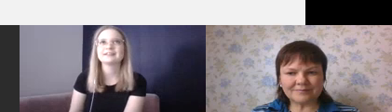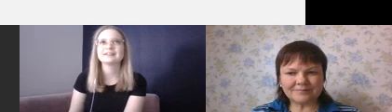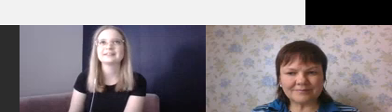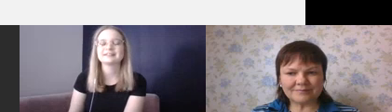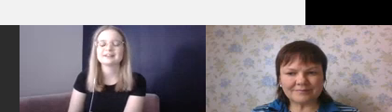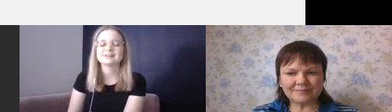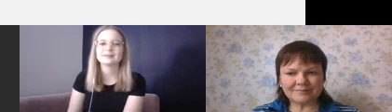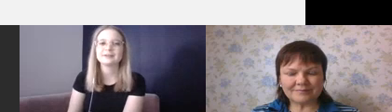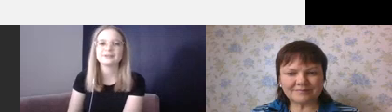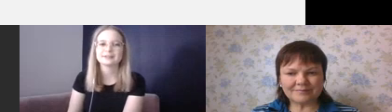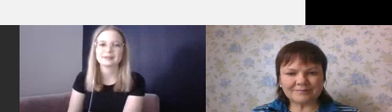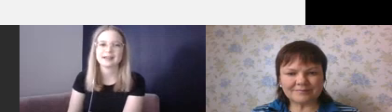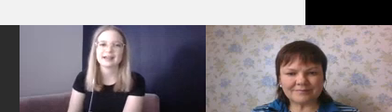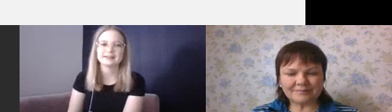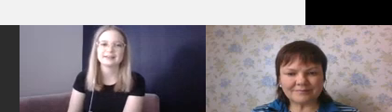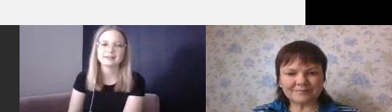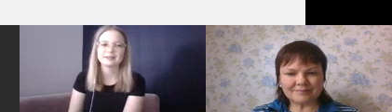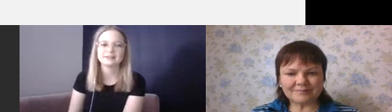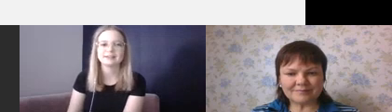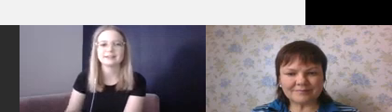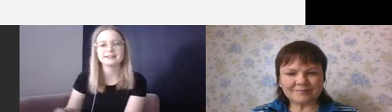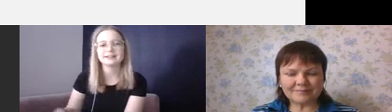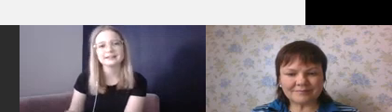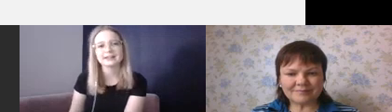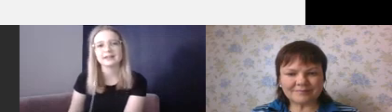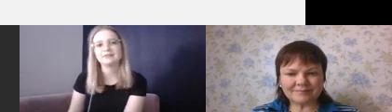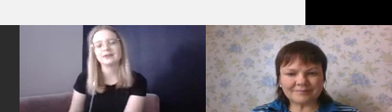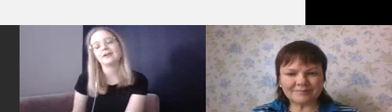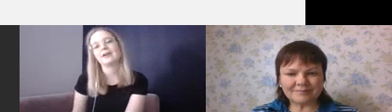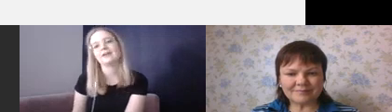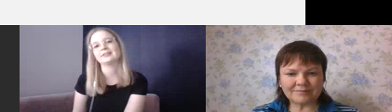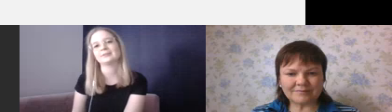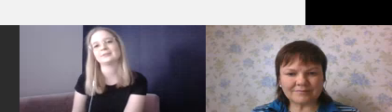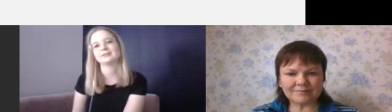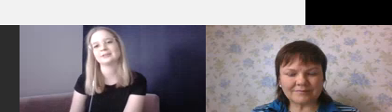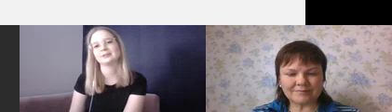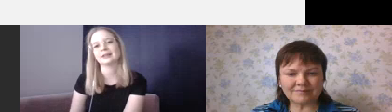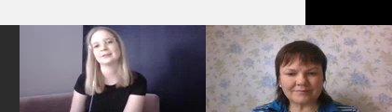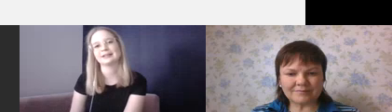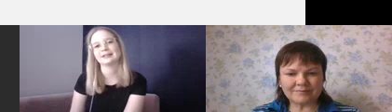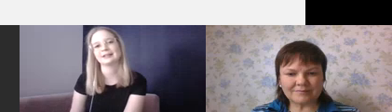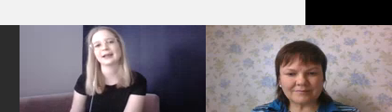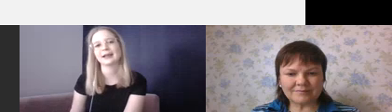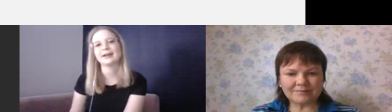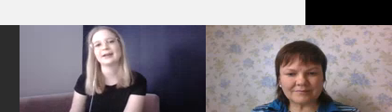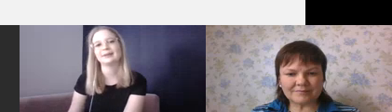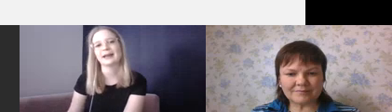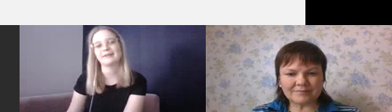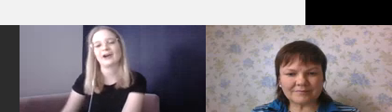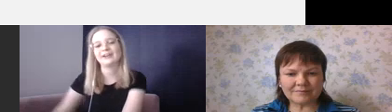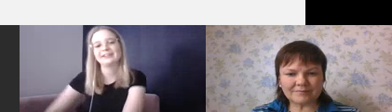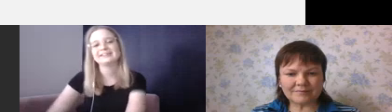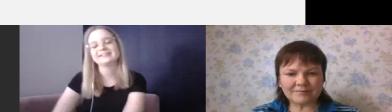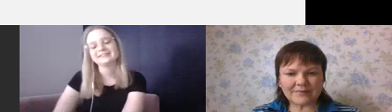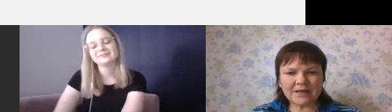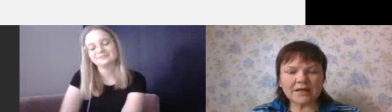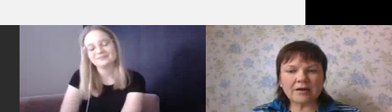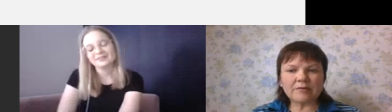ütleme niimoodi, et pingutamine, et loomulikult ei ole lihtne, aga samas peaks olema seal ikkagi tore ja põnev